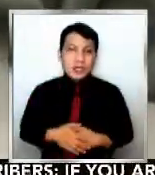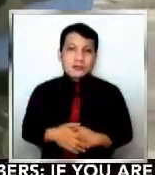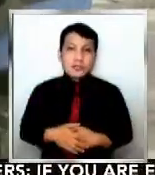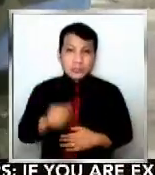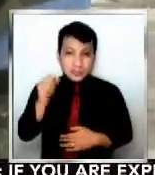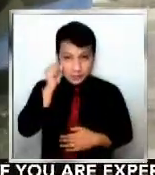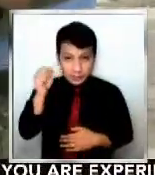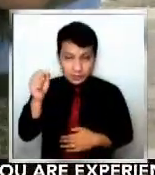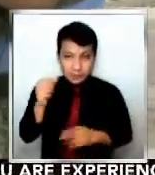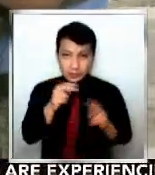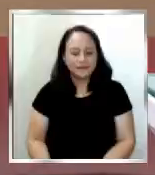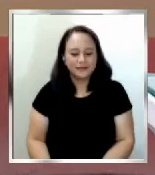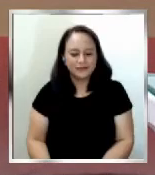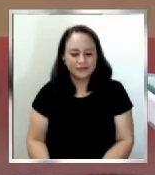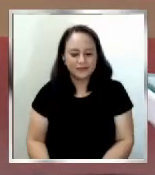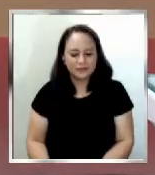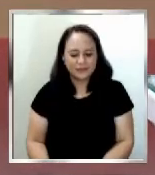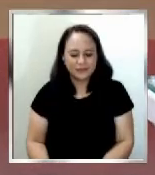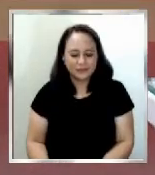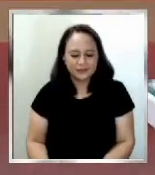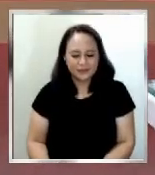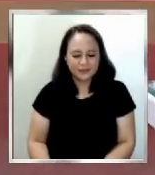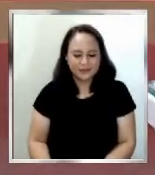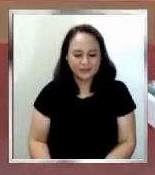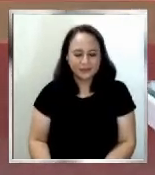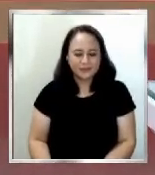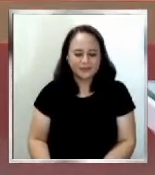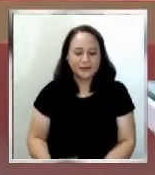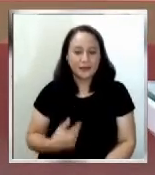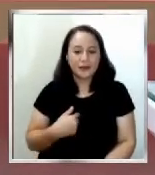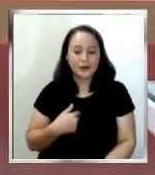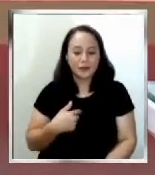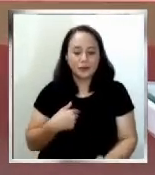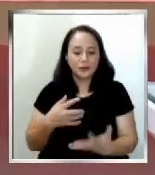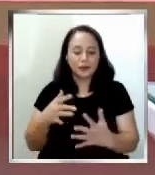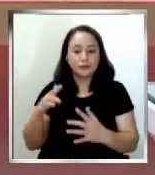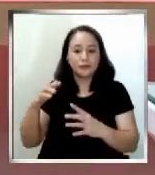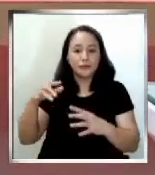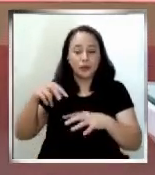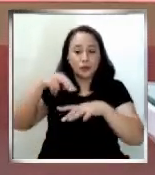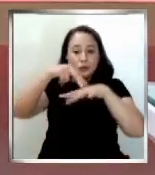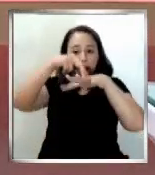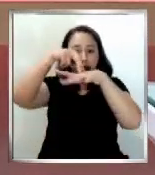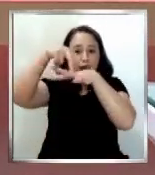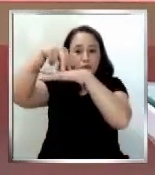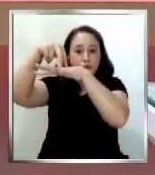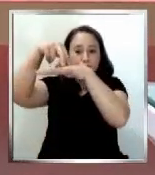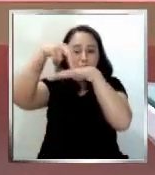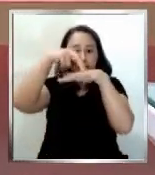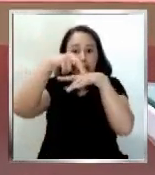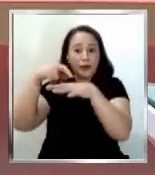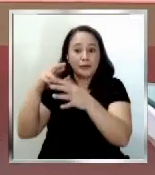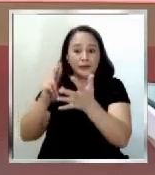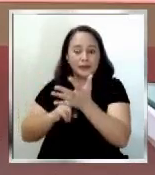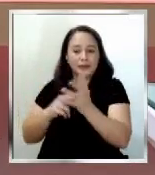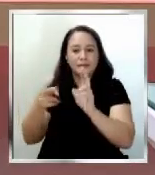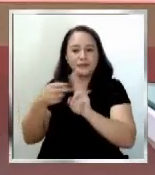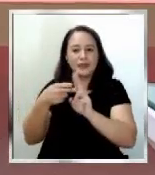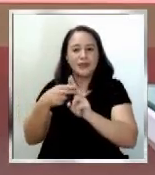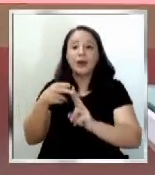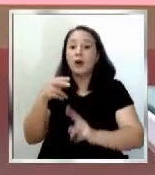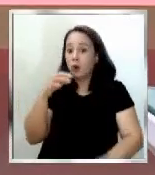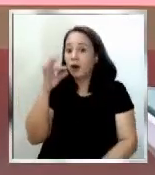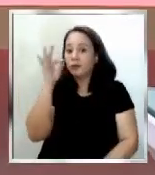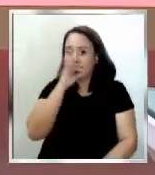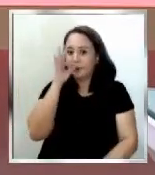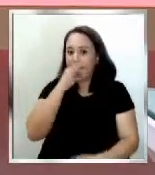Katutok, 24 oras. Record-breaking ang paglipad ng flying hoverboard na hashtag Proudly Pinoy Made. Nakalipad